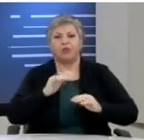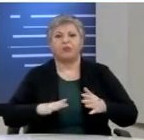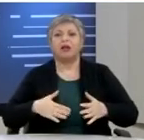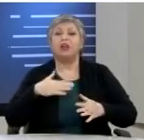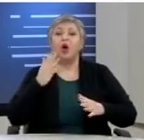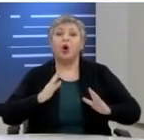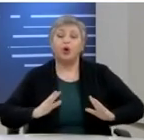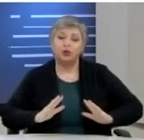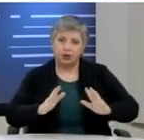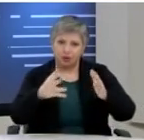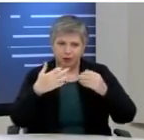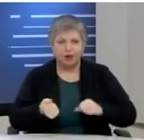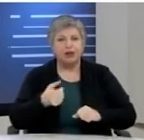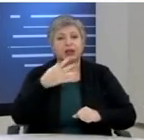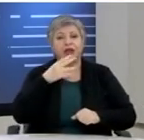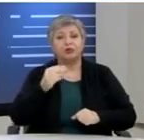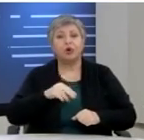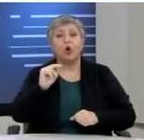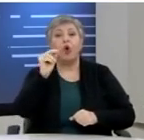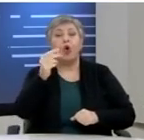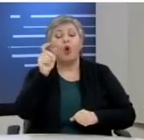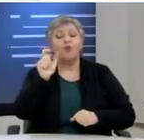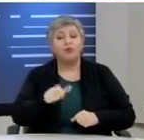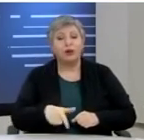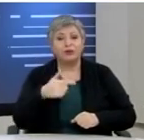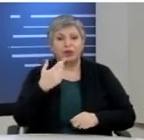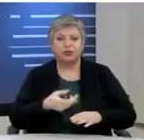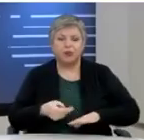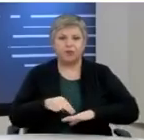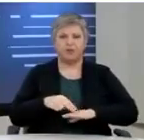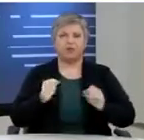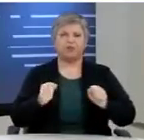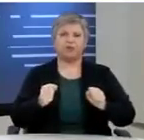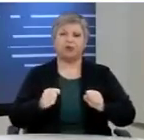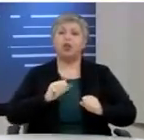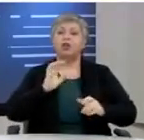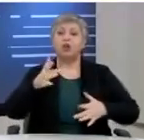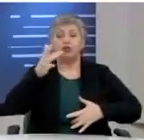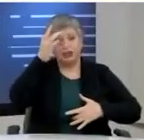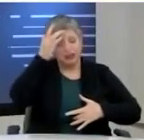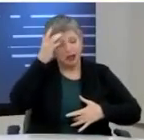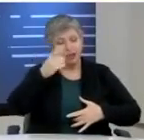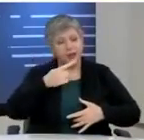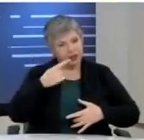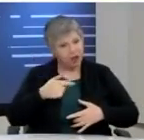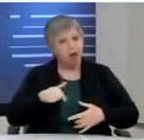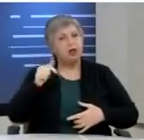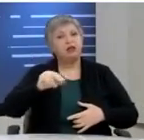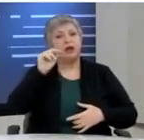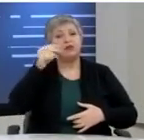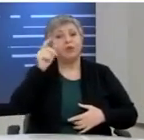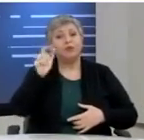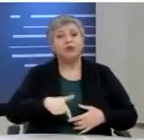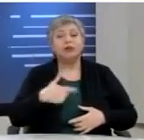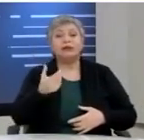τους λόγους, οι βουλευτές θα σταθούν όρθιοι. Οι βουλευτές θα πράξουν αυτό που λέει η συνείδησή τους. Οι βουλευτές θα πράξουν το ωφέλιμο